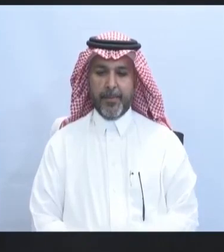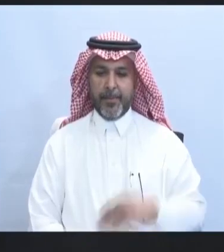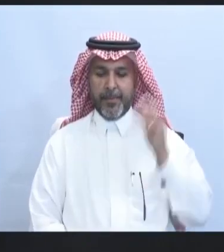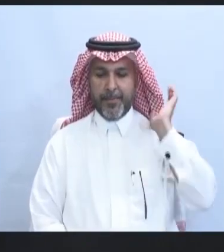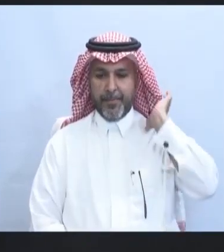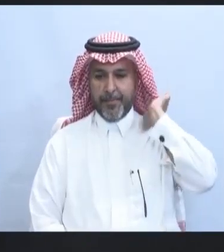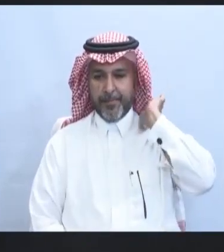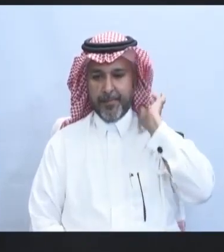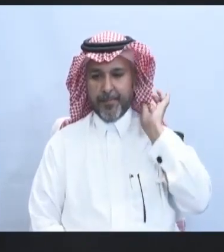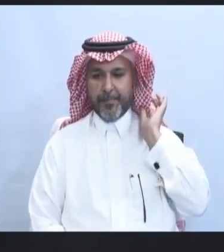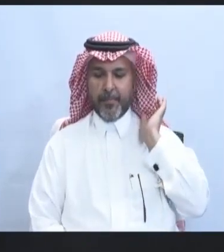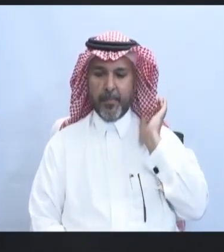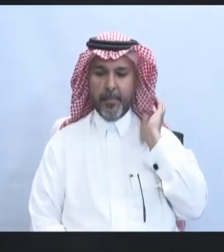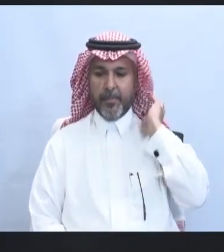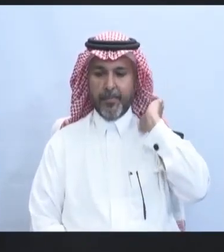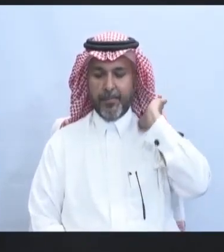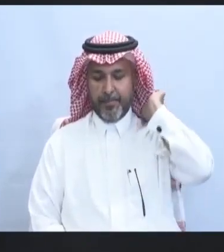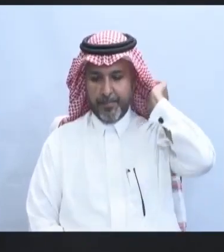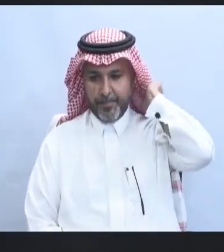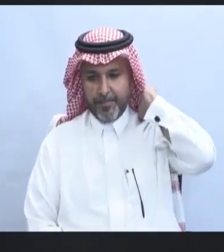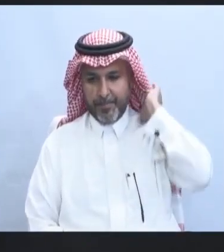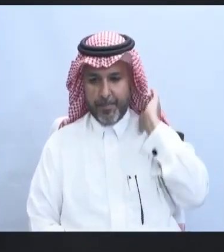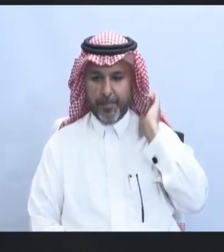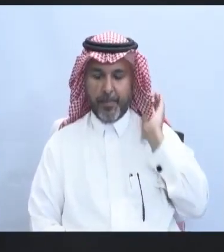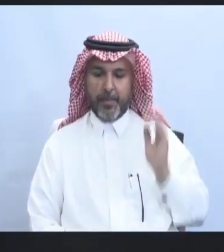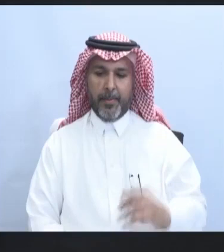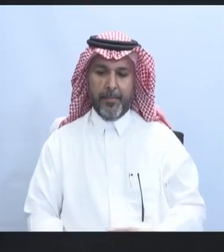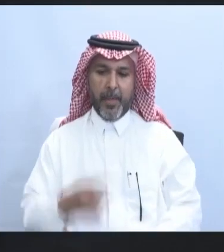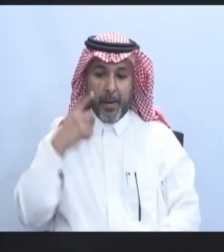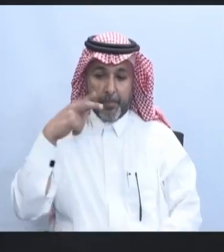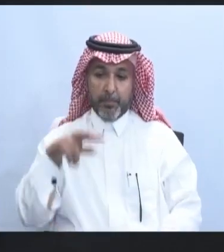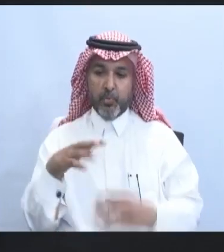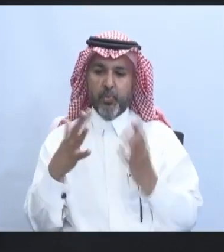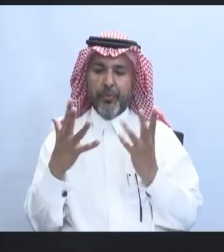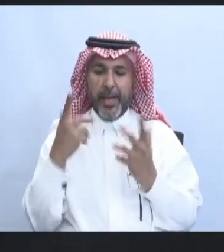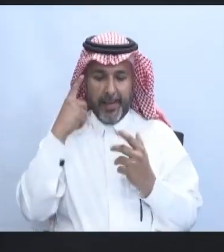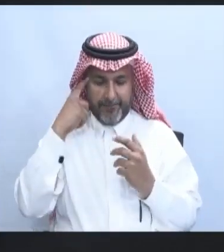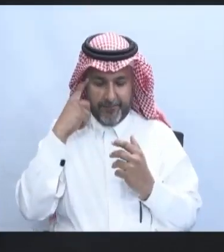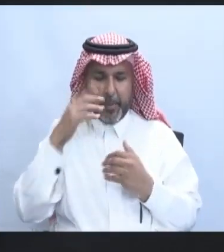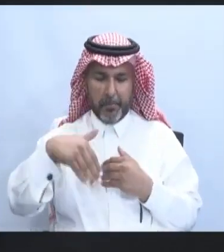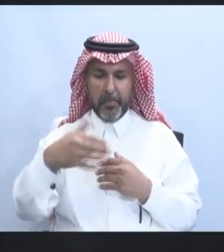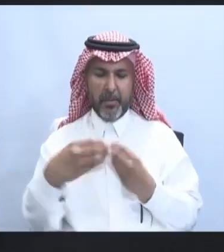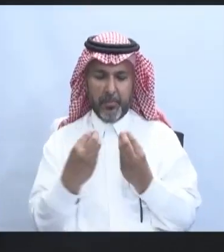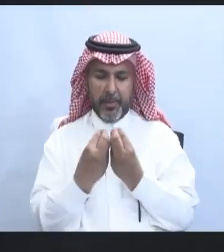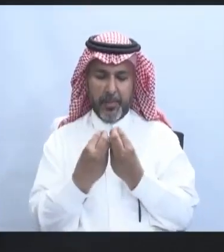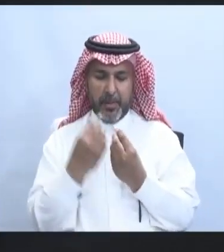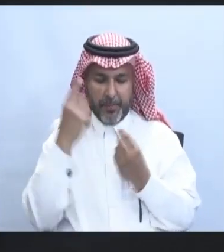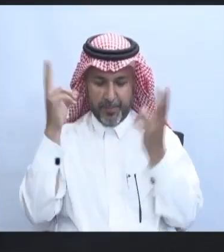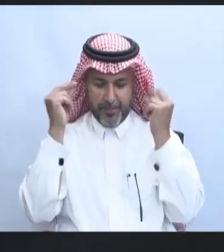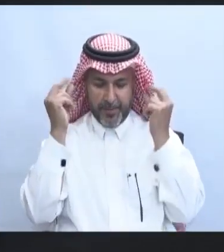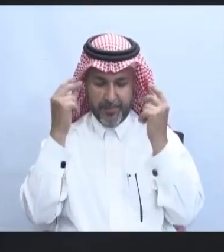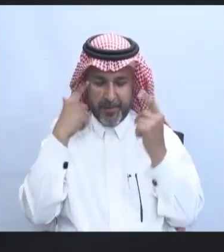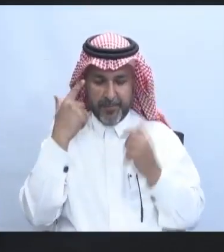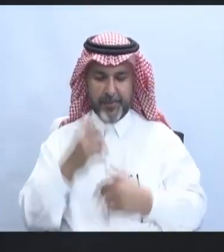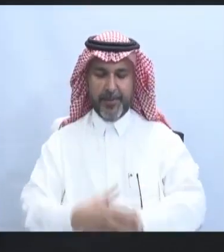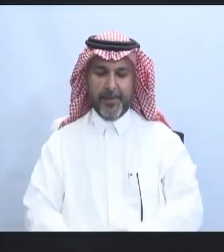المعرفيه والفنيه والتقاليد والعماره والمجالات والحياه الثقافيه والمجال الثقافي والاقتصاد